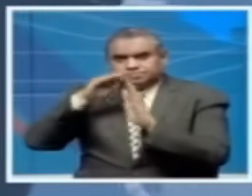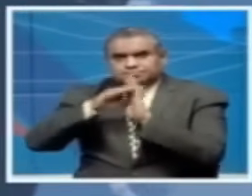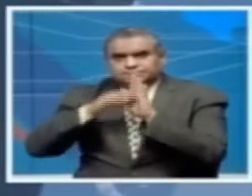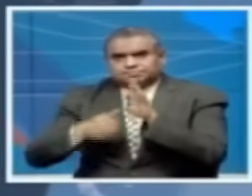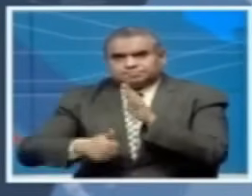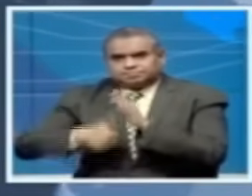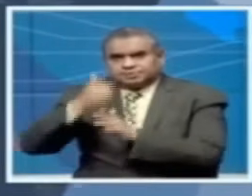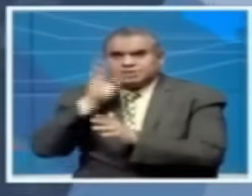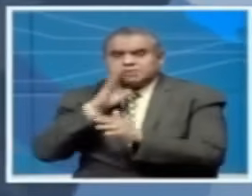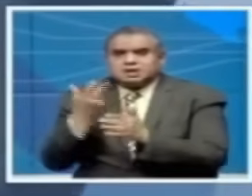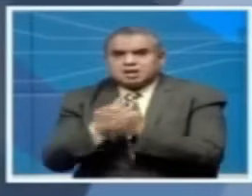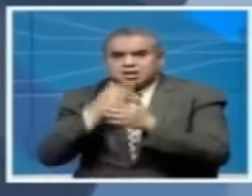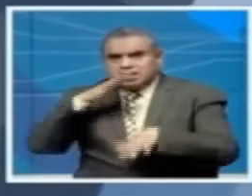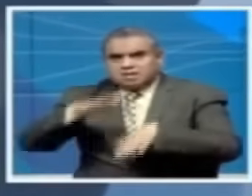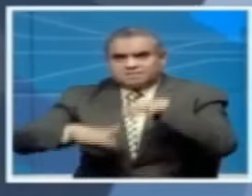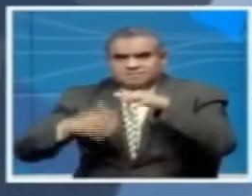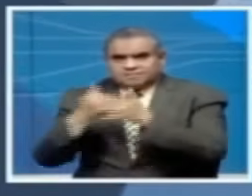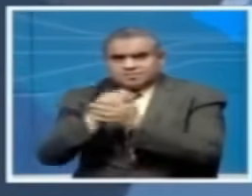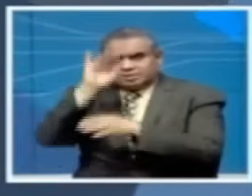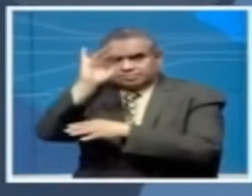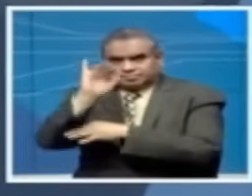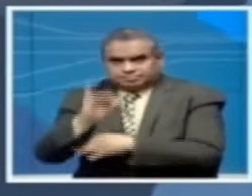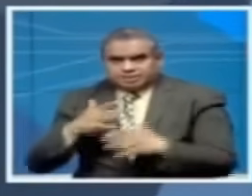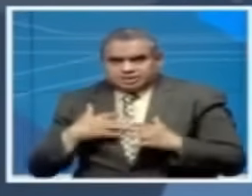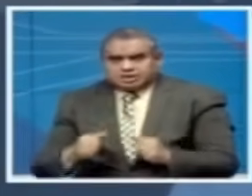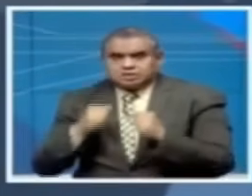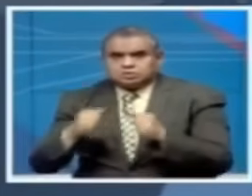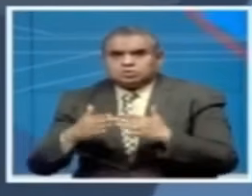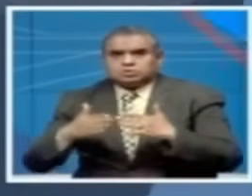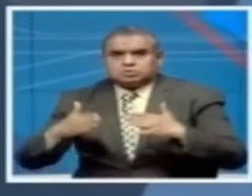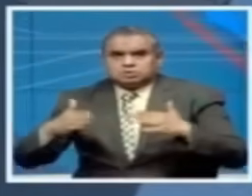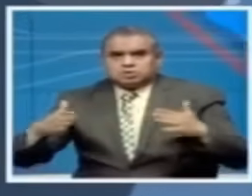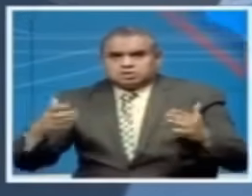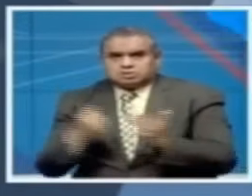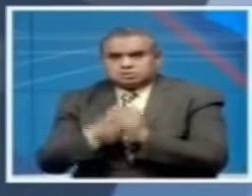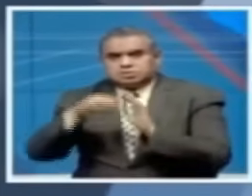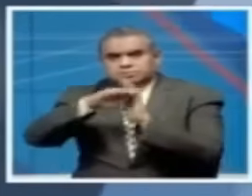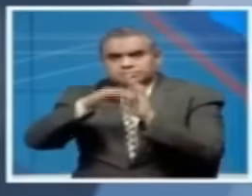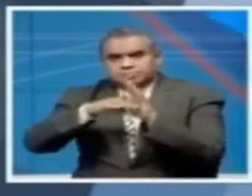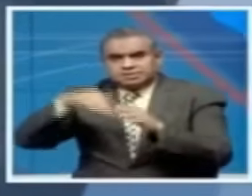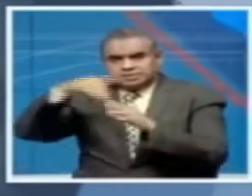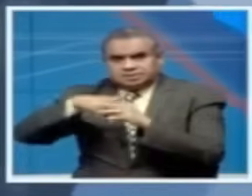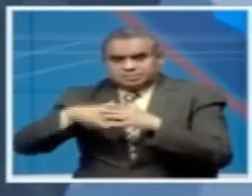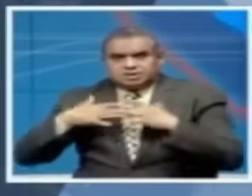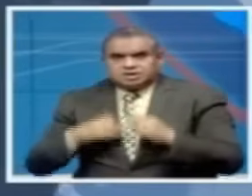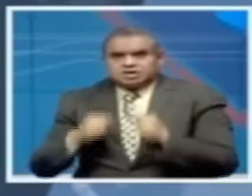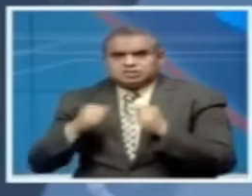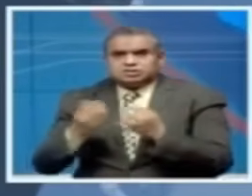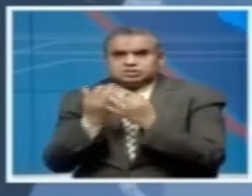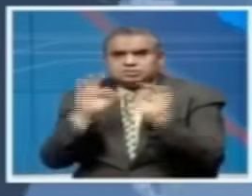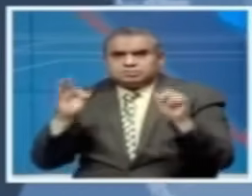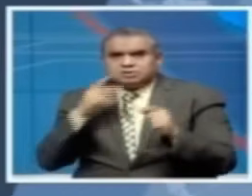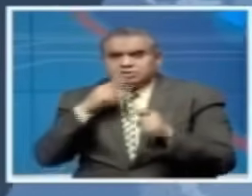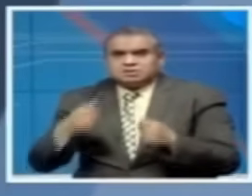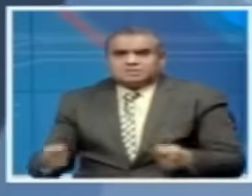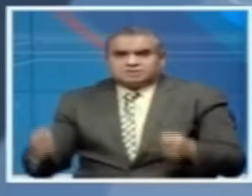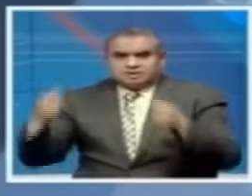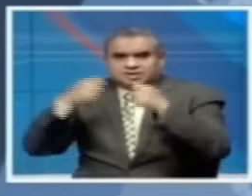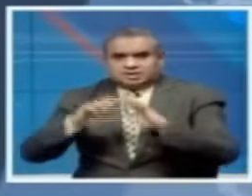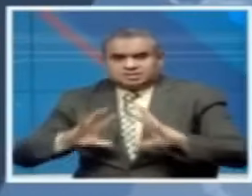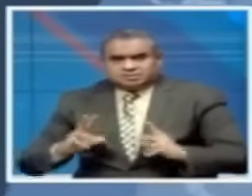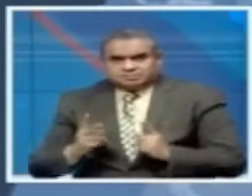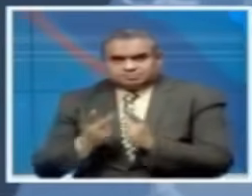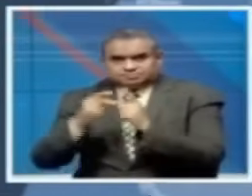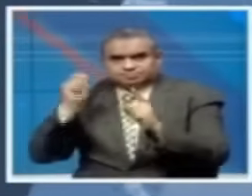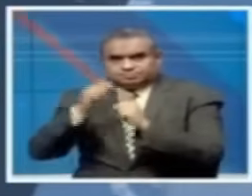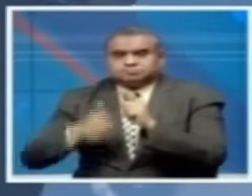حوكمة لتحقيق العدالة في قطاع الرعاية الصحية وتوسيع قاعدة منظومة التأمين الصحي الشامل، بالإضافة إلى